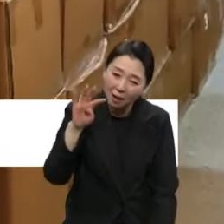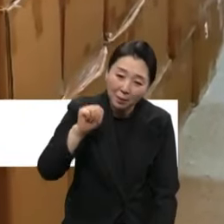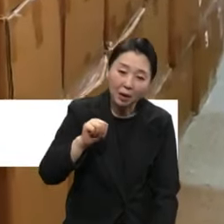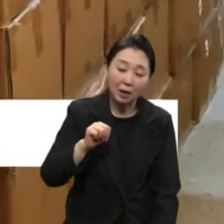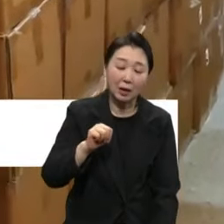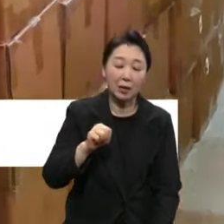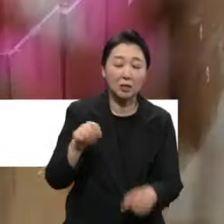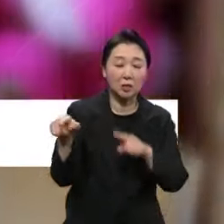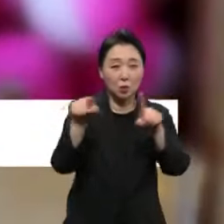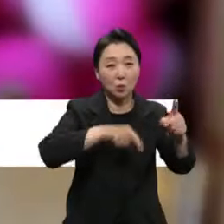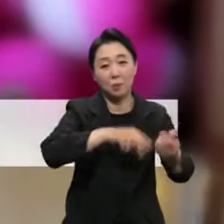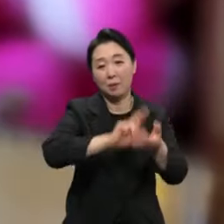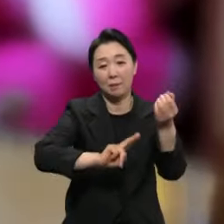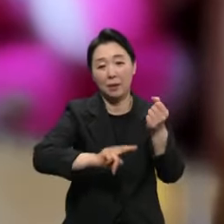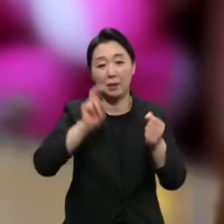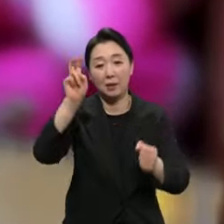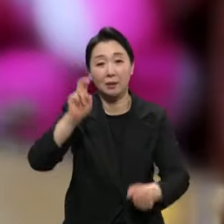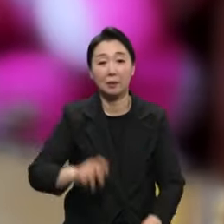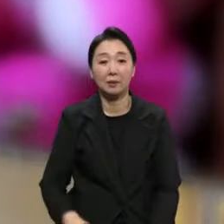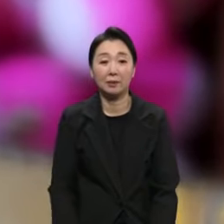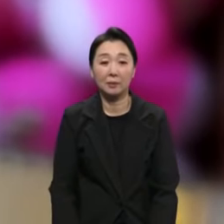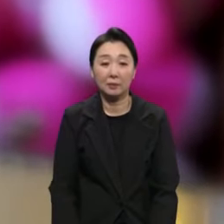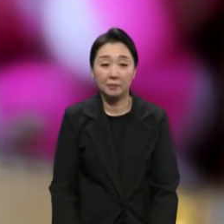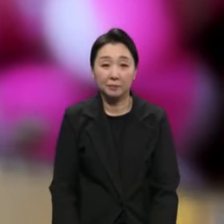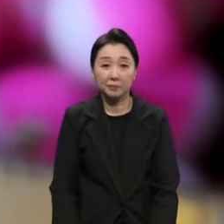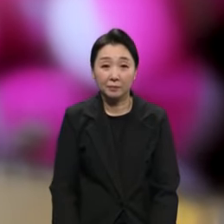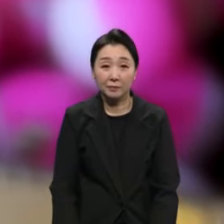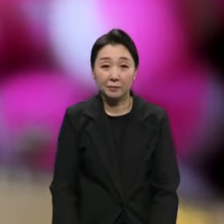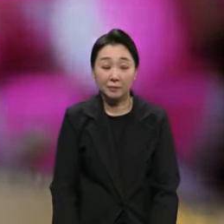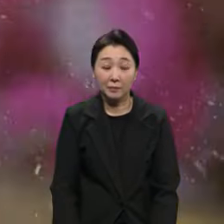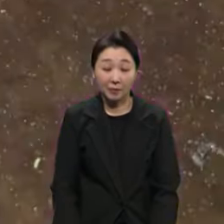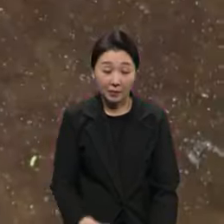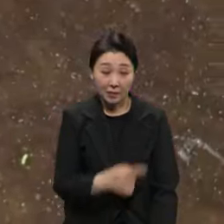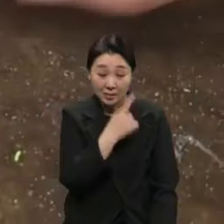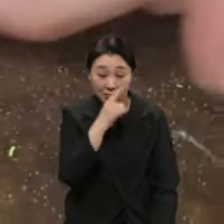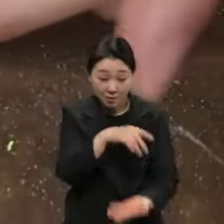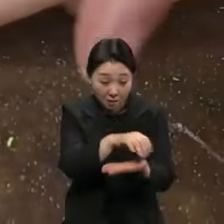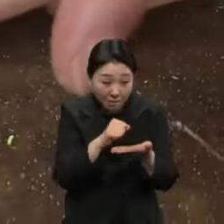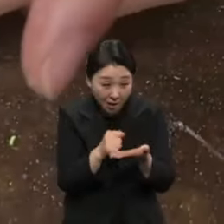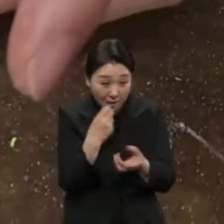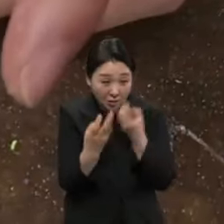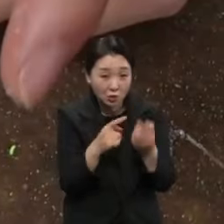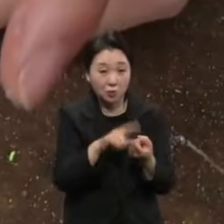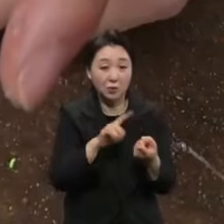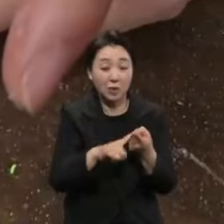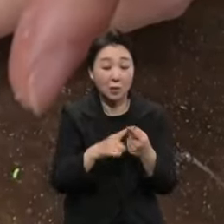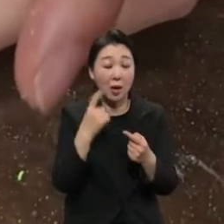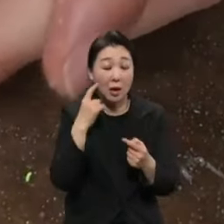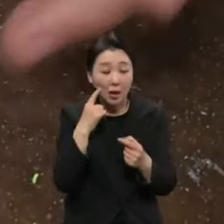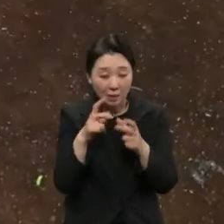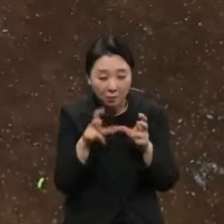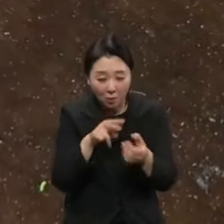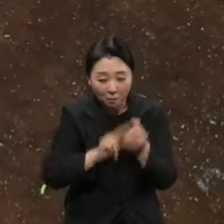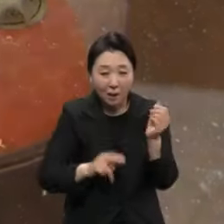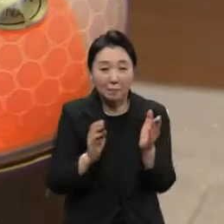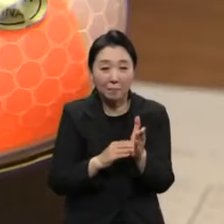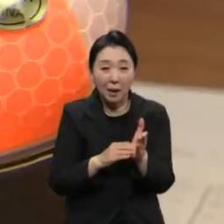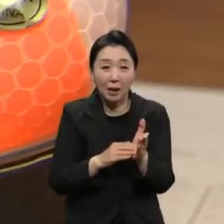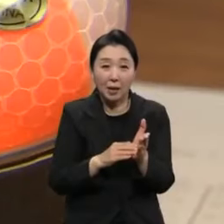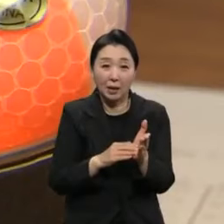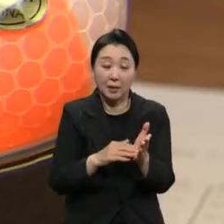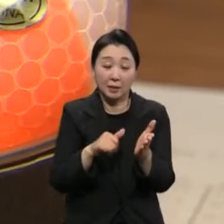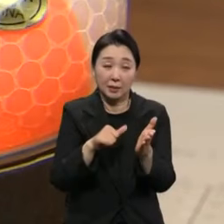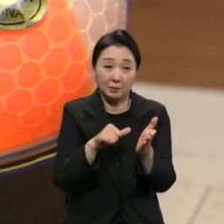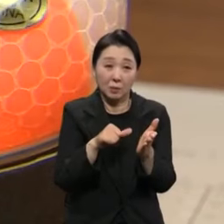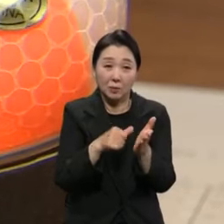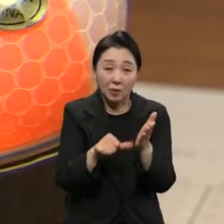것으로 추정됩니다. 특사경은 확보한 증거와 진술을 토대로 가짜 골프공 판매자 등을 상표법 위반 혐의로 검찰에